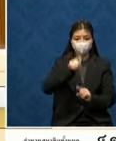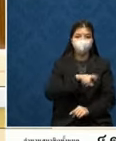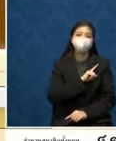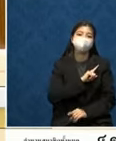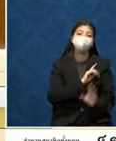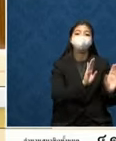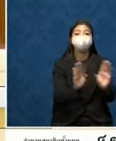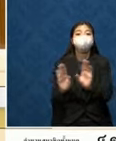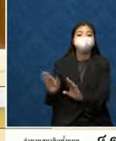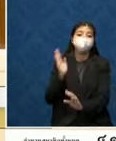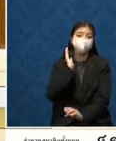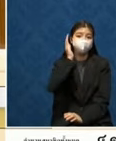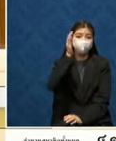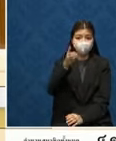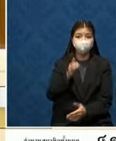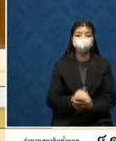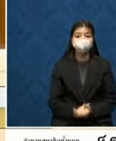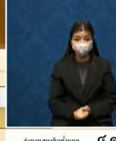แล้วกันวันหน้า